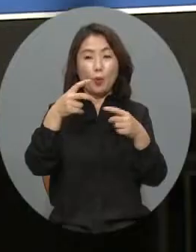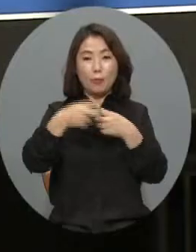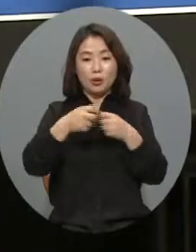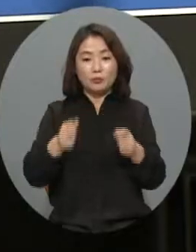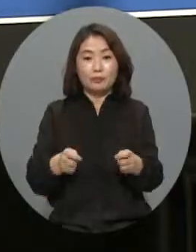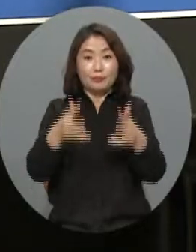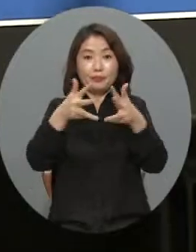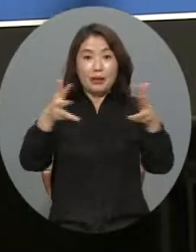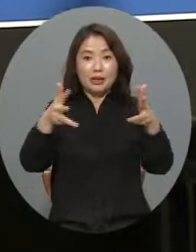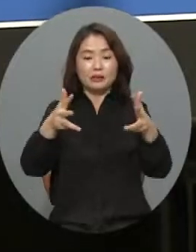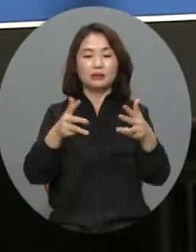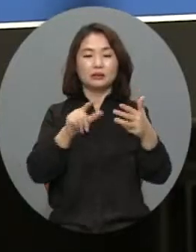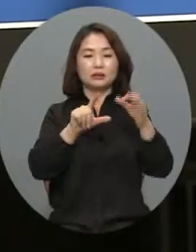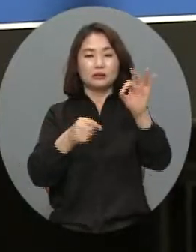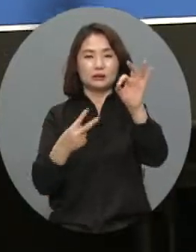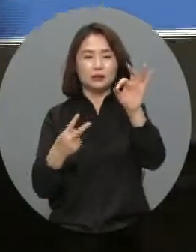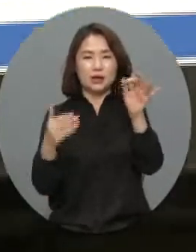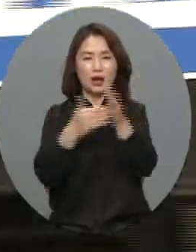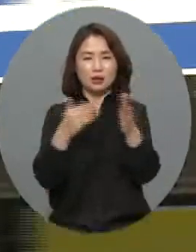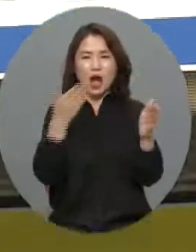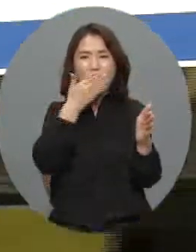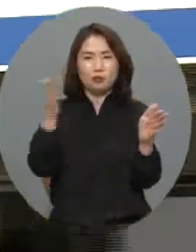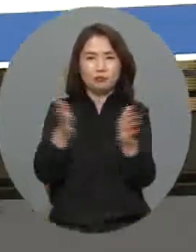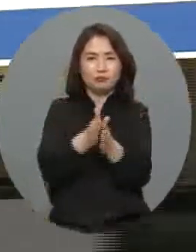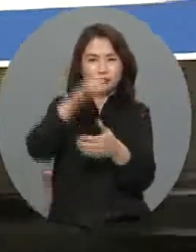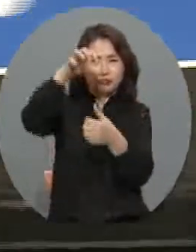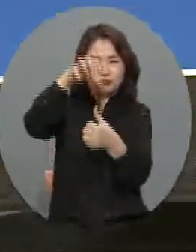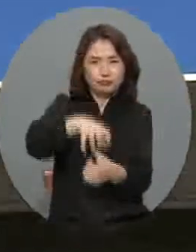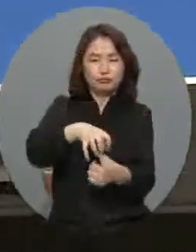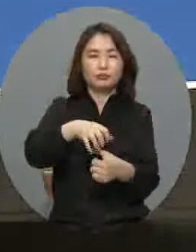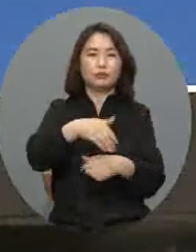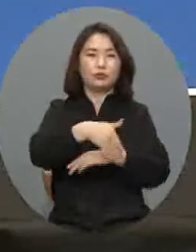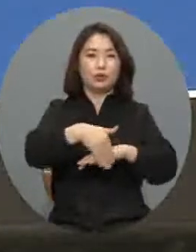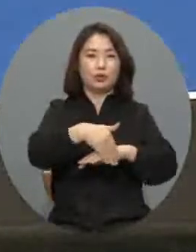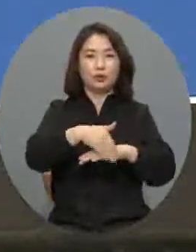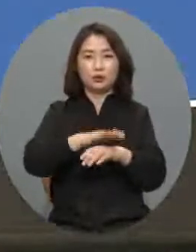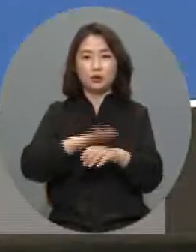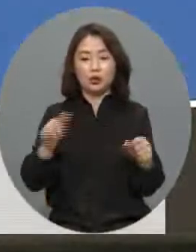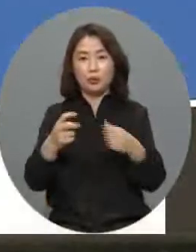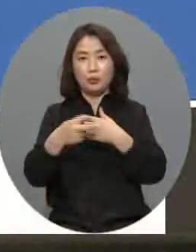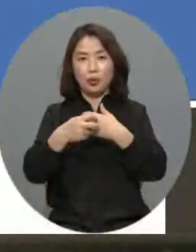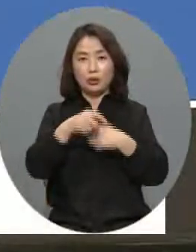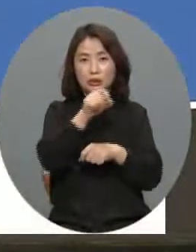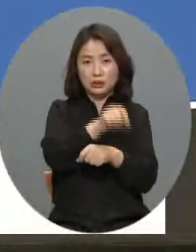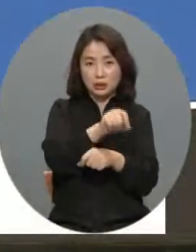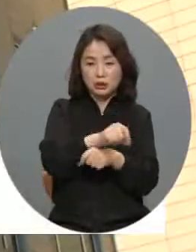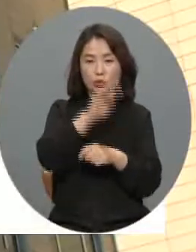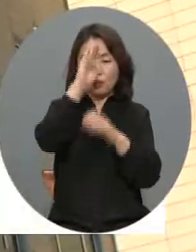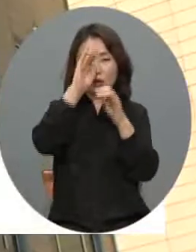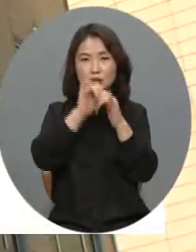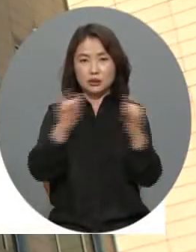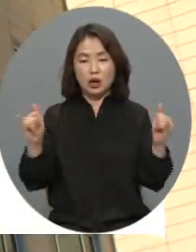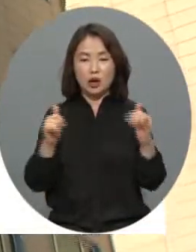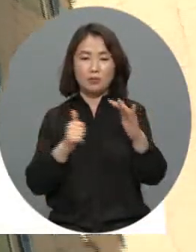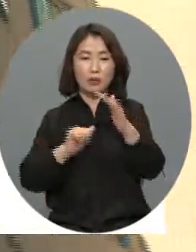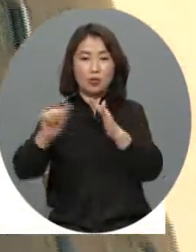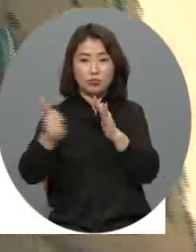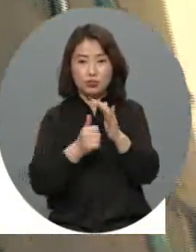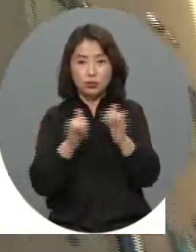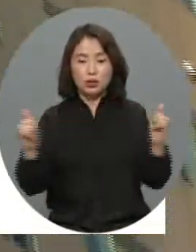전층을 10월 2일까지 코호트 격리할 예정이며 현재 병원 직원과 환자, 방문자